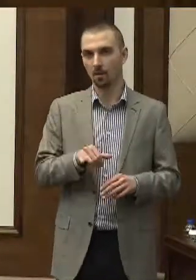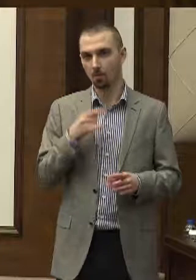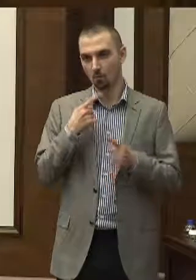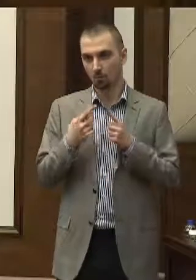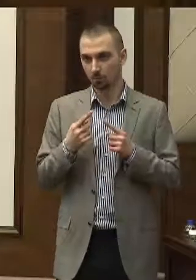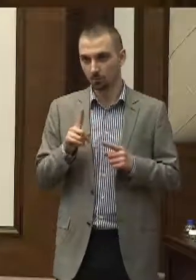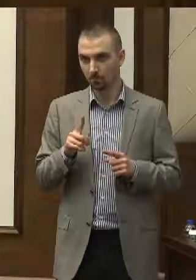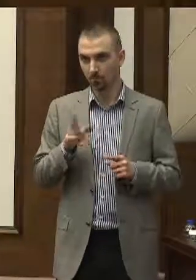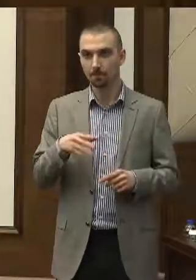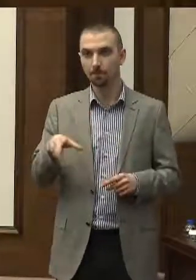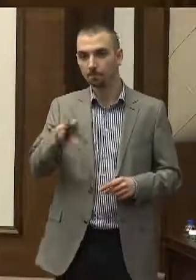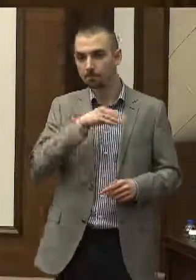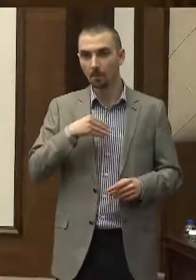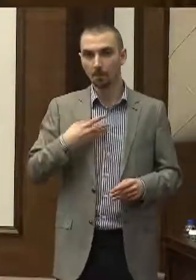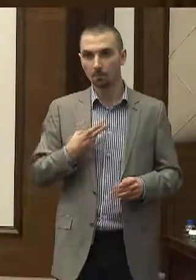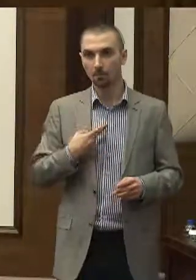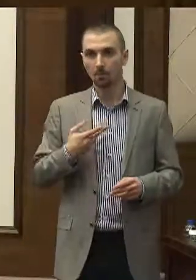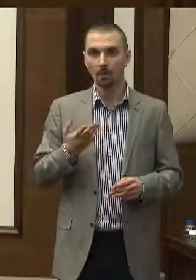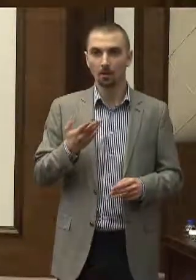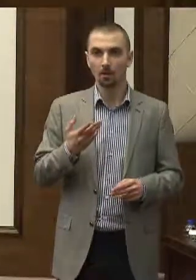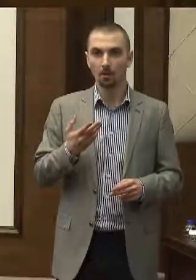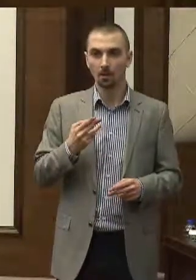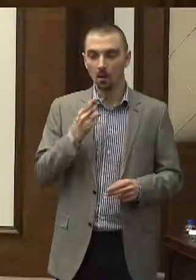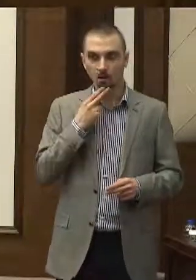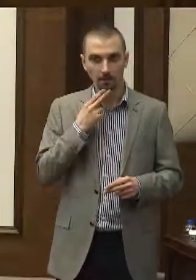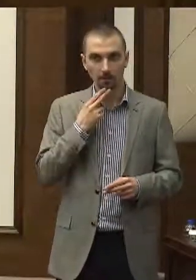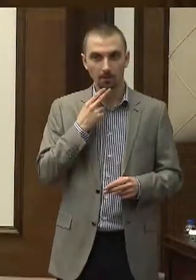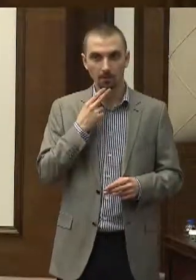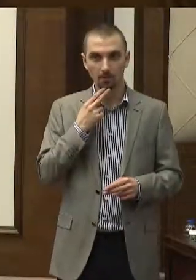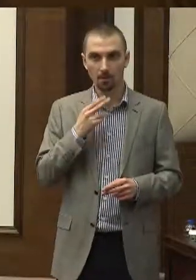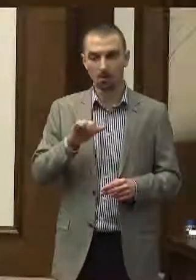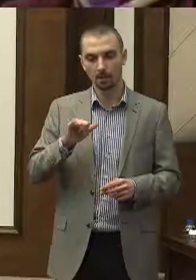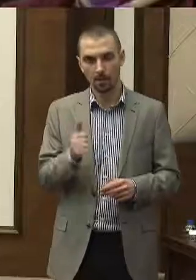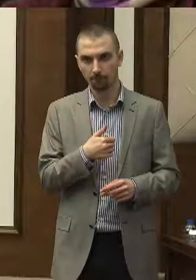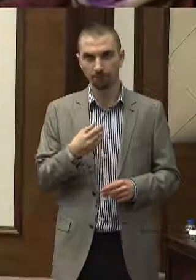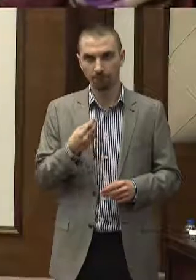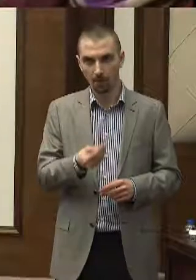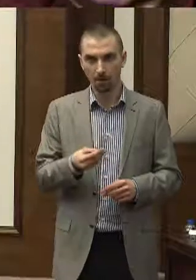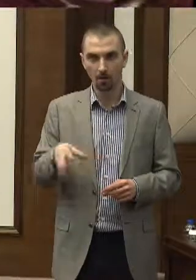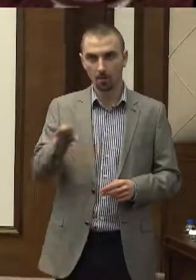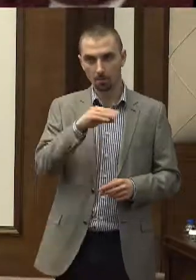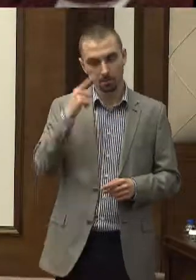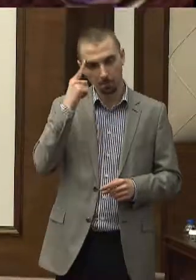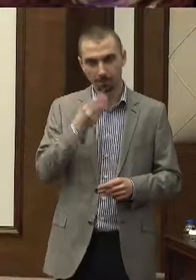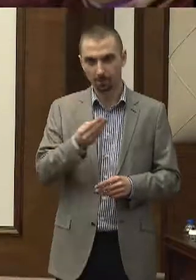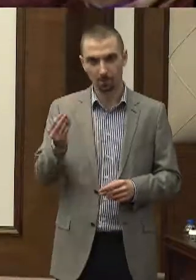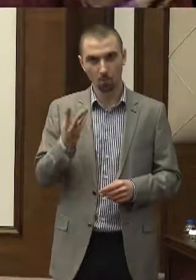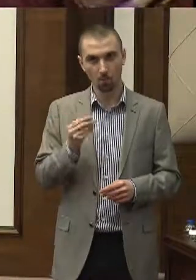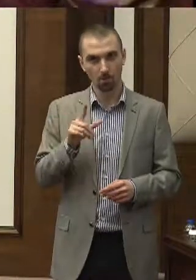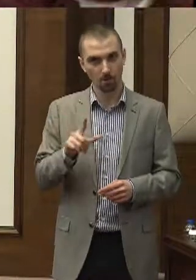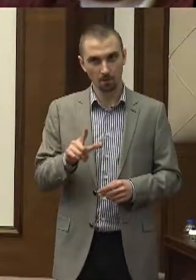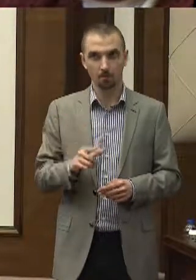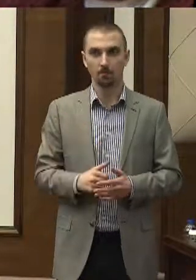benim. Buyurun. Bizim medeniyet köklerimizde kadına özel itina ve değer verildiğini bir kere daha hatırlamak